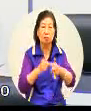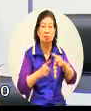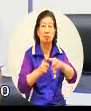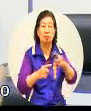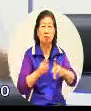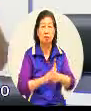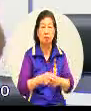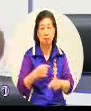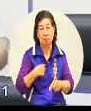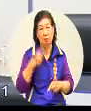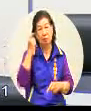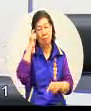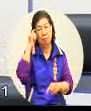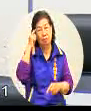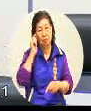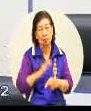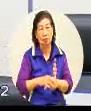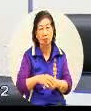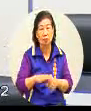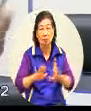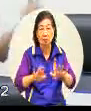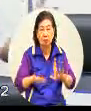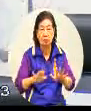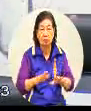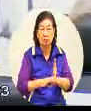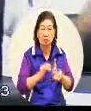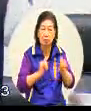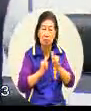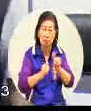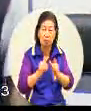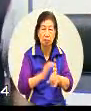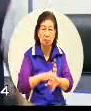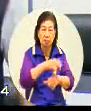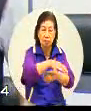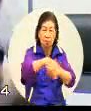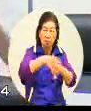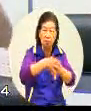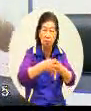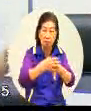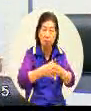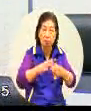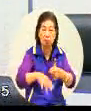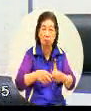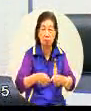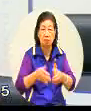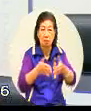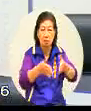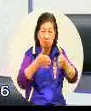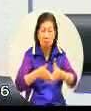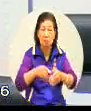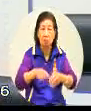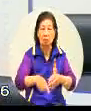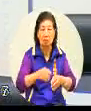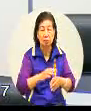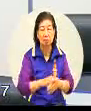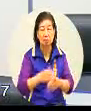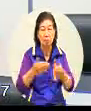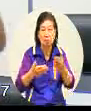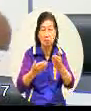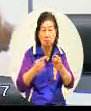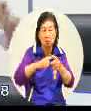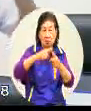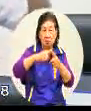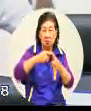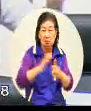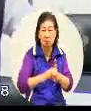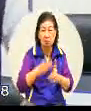安怎？即摆即个时代，环保意识遐尼啊抬头，遐尼啊高涨，政府较有可能甲